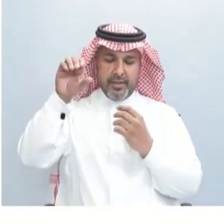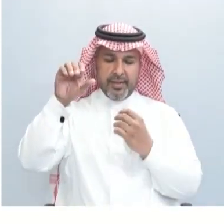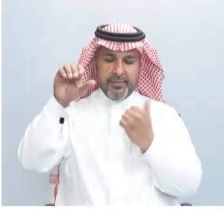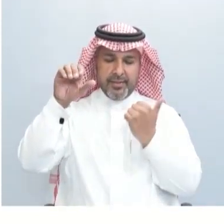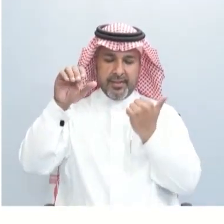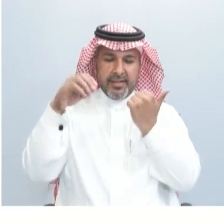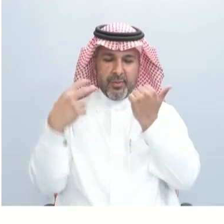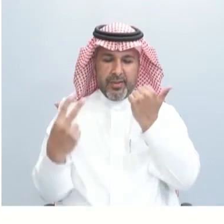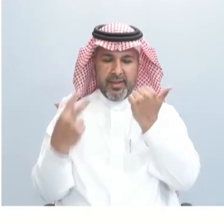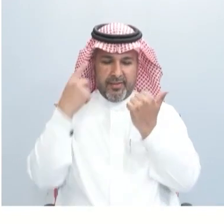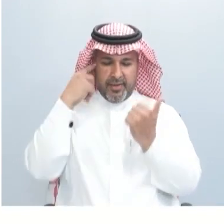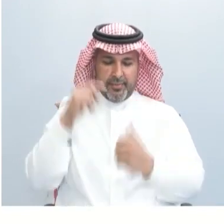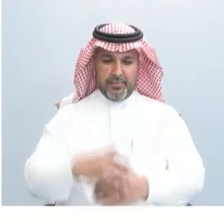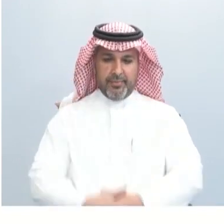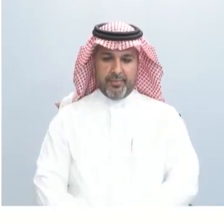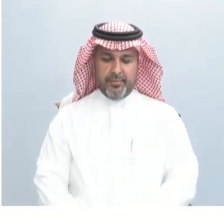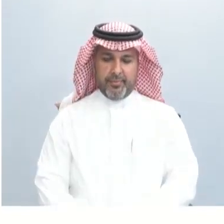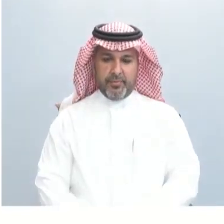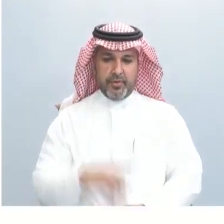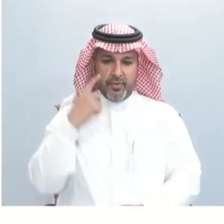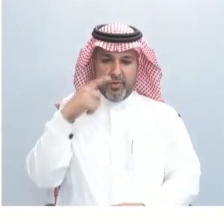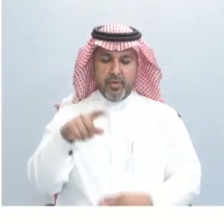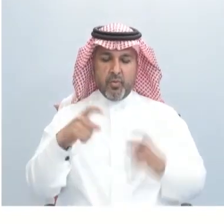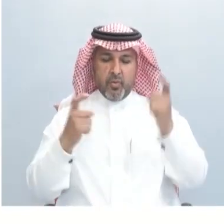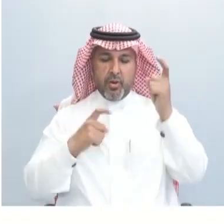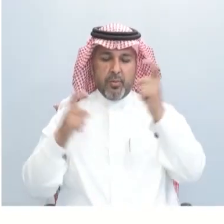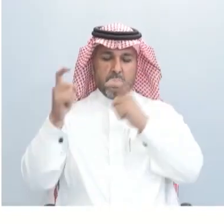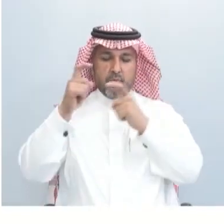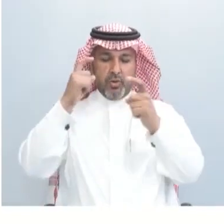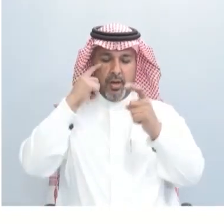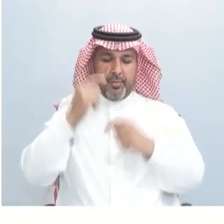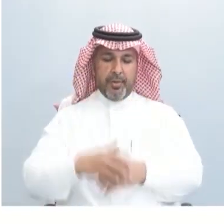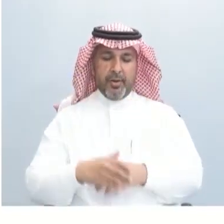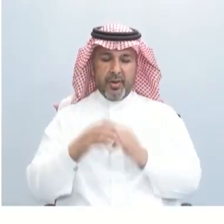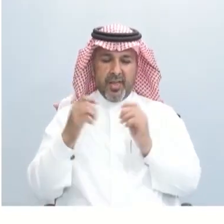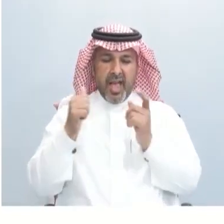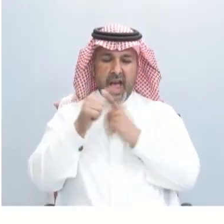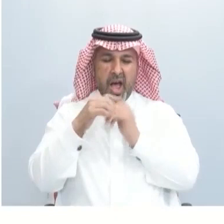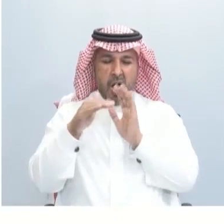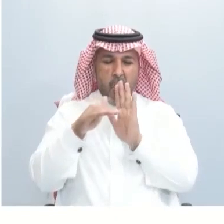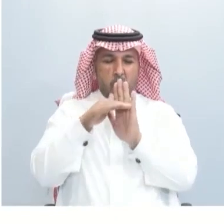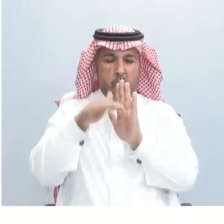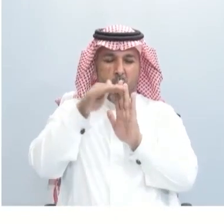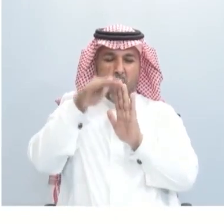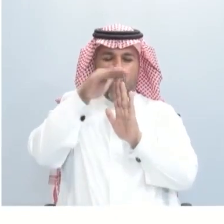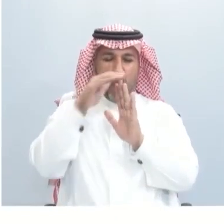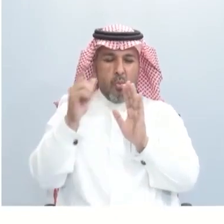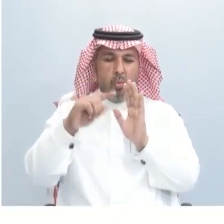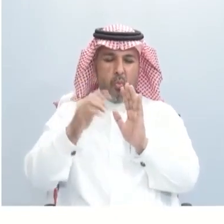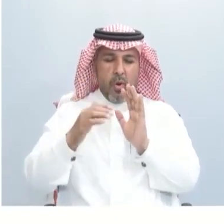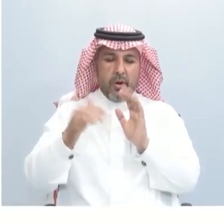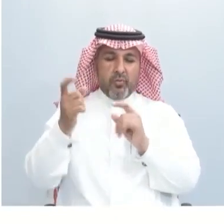عندنا هنا مسابقه ثقافيه تتكون من خمس مراحل للفائز في كل مرحله جائزه يختارها من بين جوائز